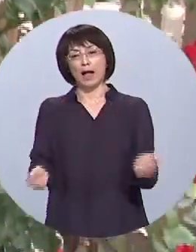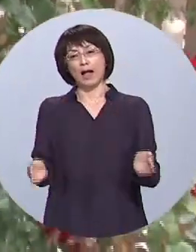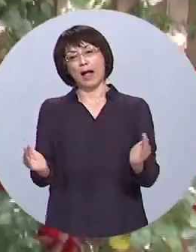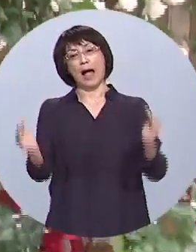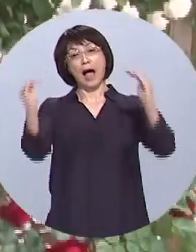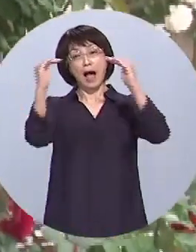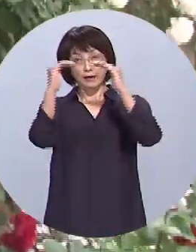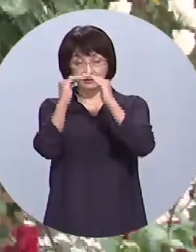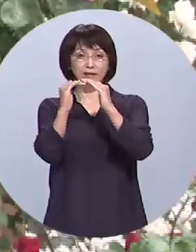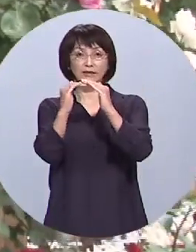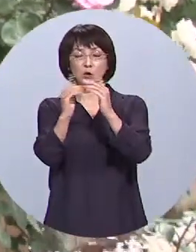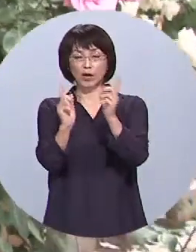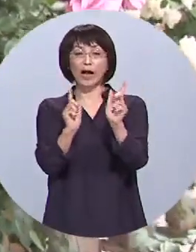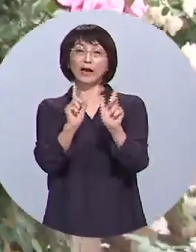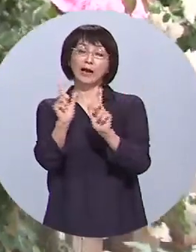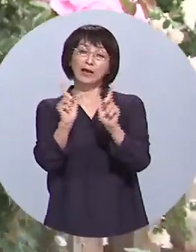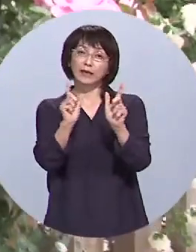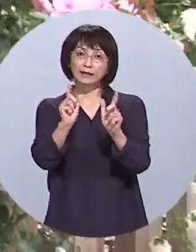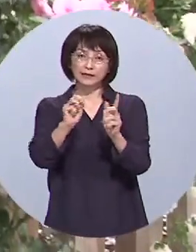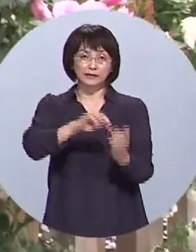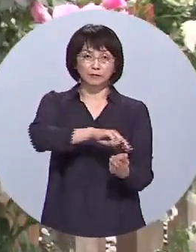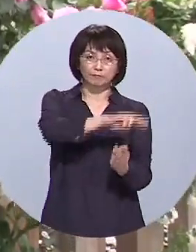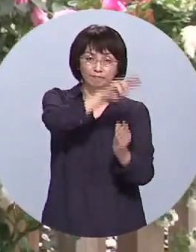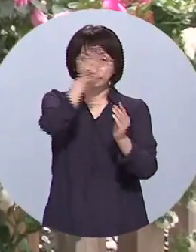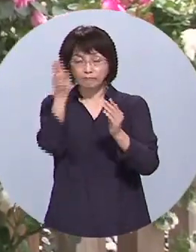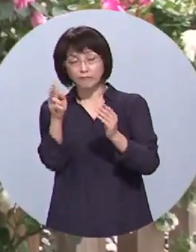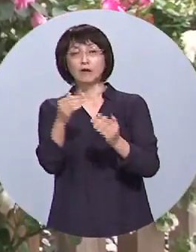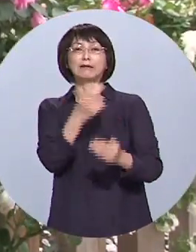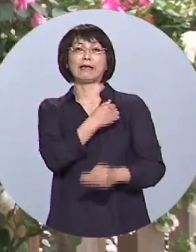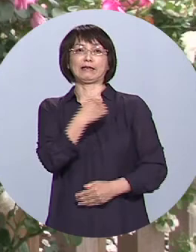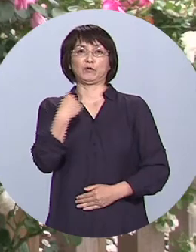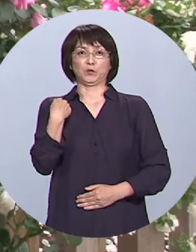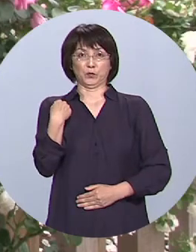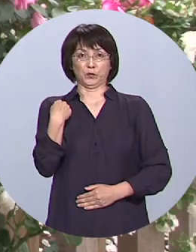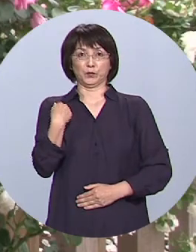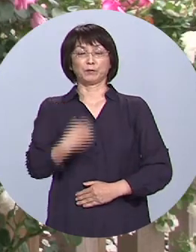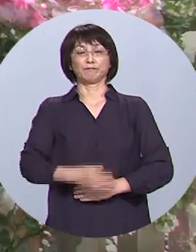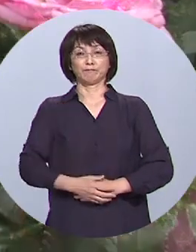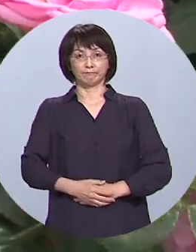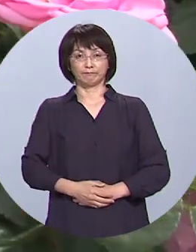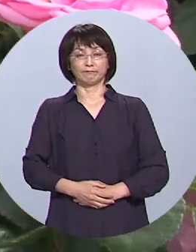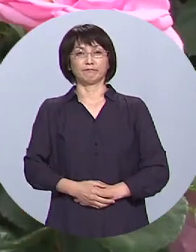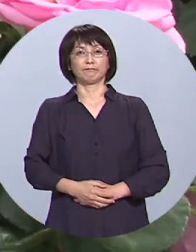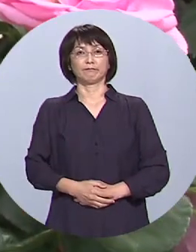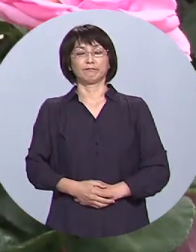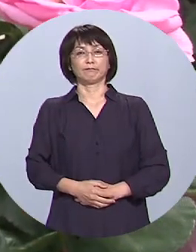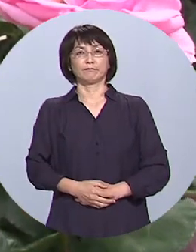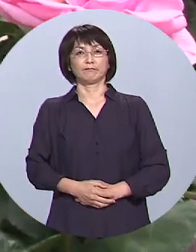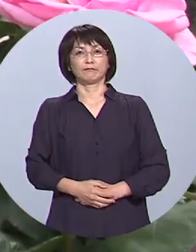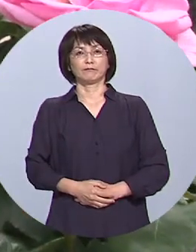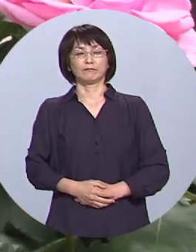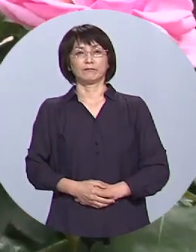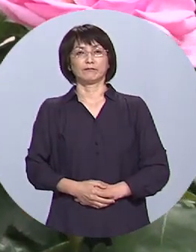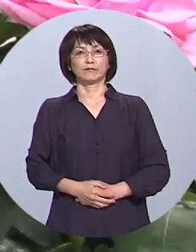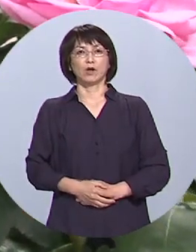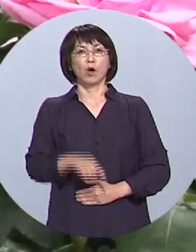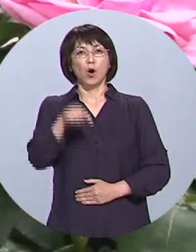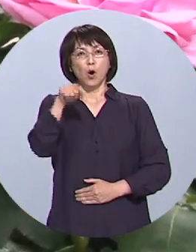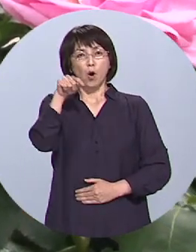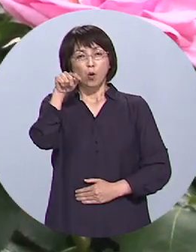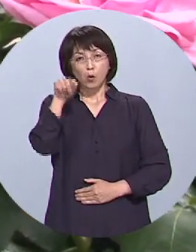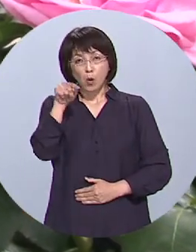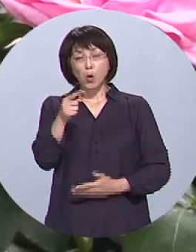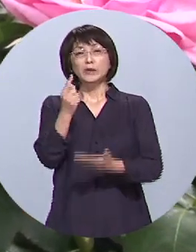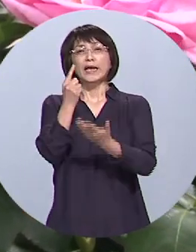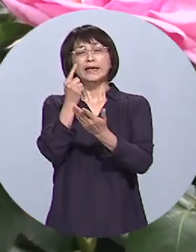なるほど。 そういった形でもこうバラがこう咲き誇るようなアレンジができる。 そうですね、すごい。ここでしか見れない、